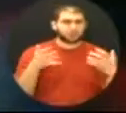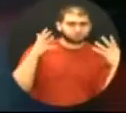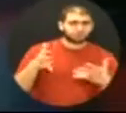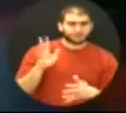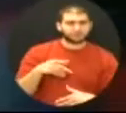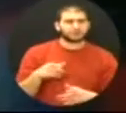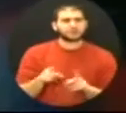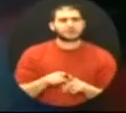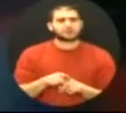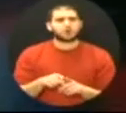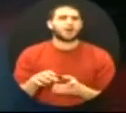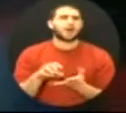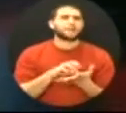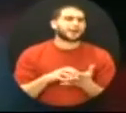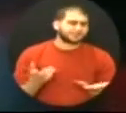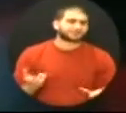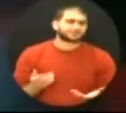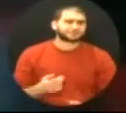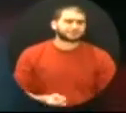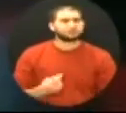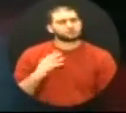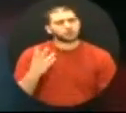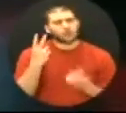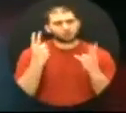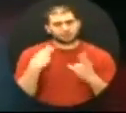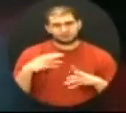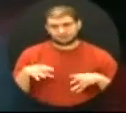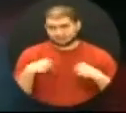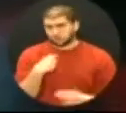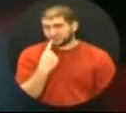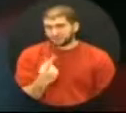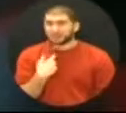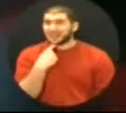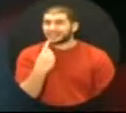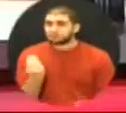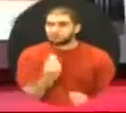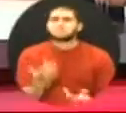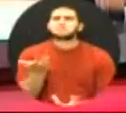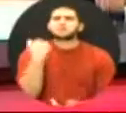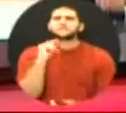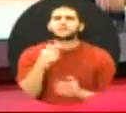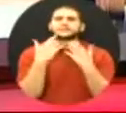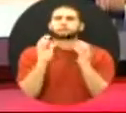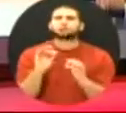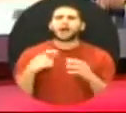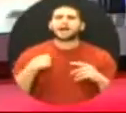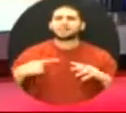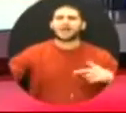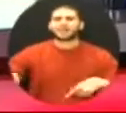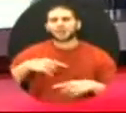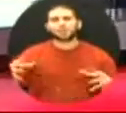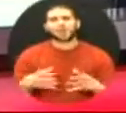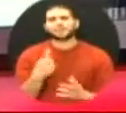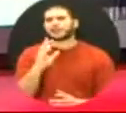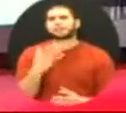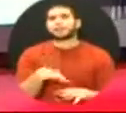שהכיכר תהיה מלאה, וזה הכי חשוב. זה מאוד חשוב, זה מאוד חשוב, אני מסכימה. אני רוצה להגיד משהו. מאיפה באנו עם הסיפור הזה של אנחנו עם אחד? למה